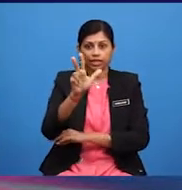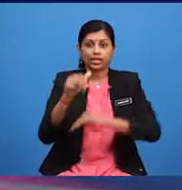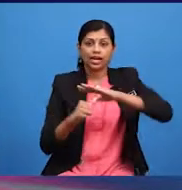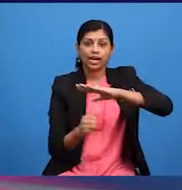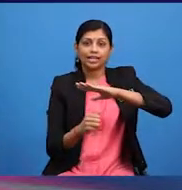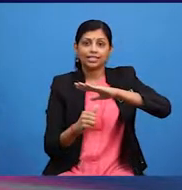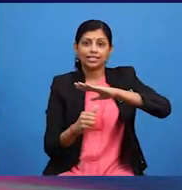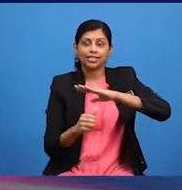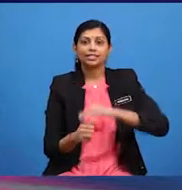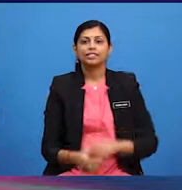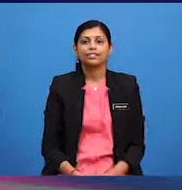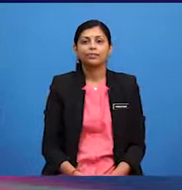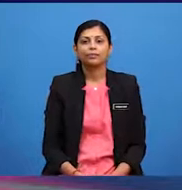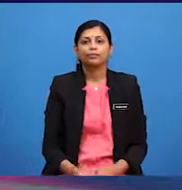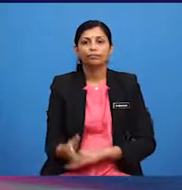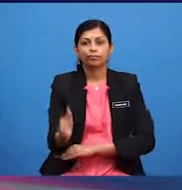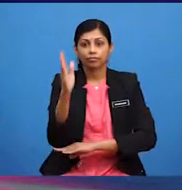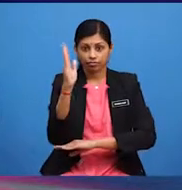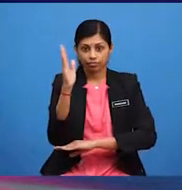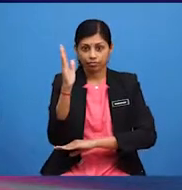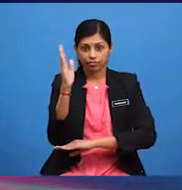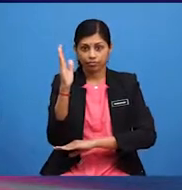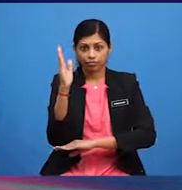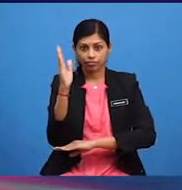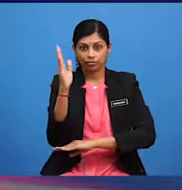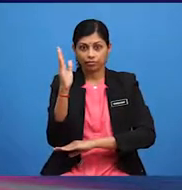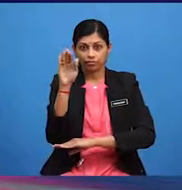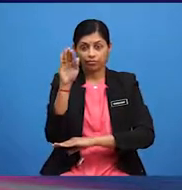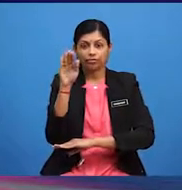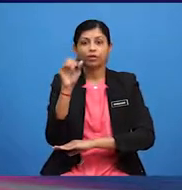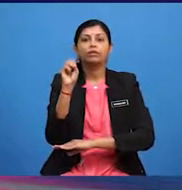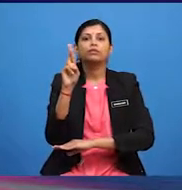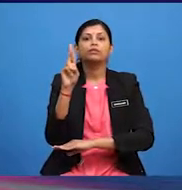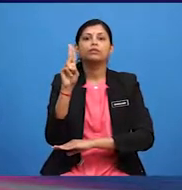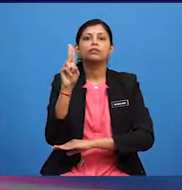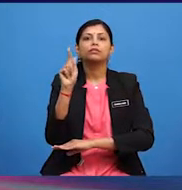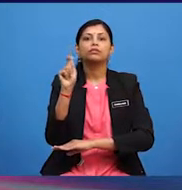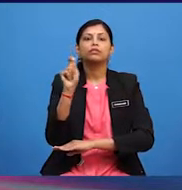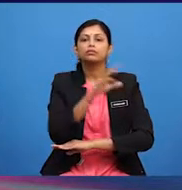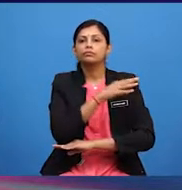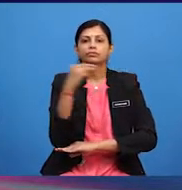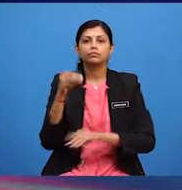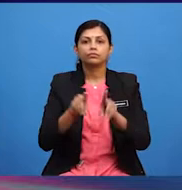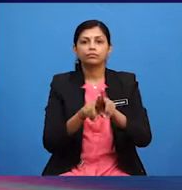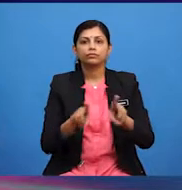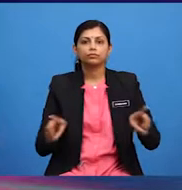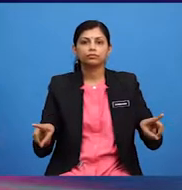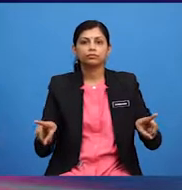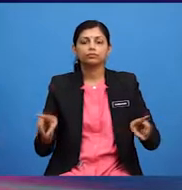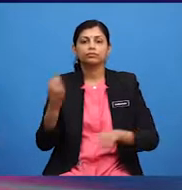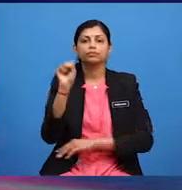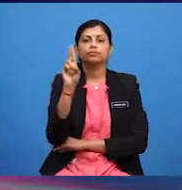iaitu paksi menegak, paksi surut dan paksi mendatar. Paksi surut